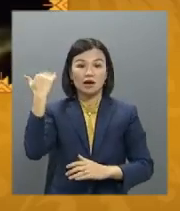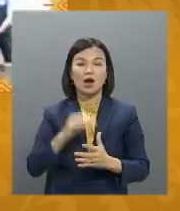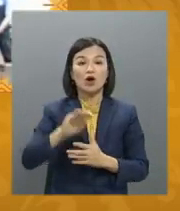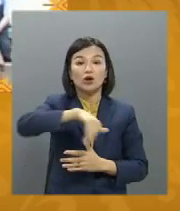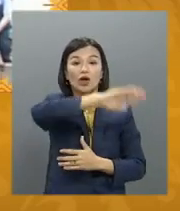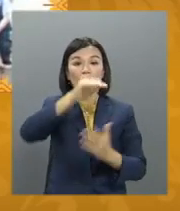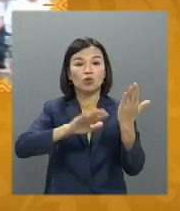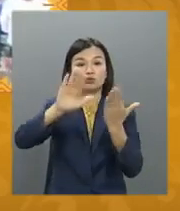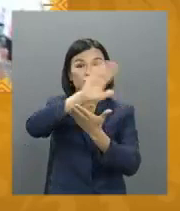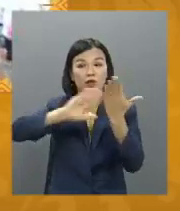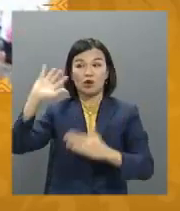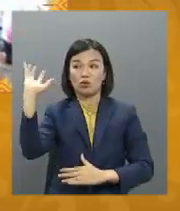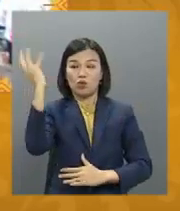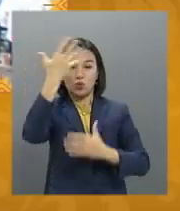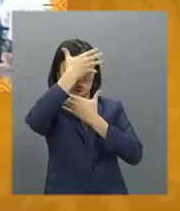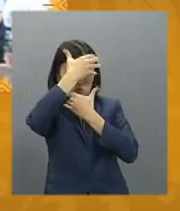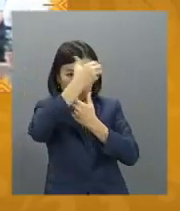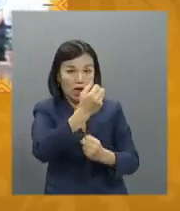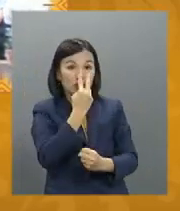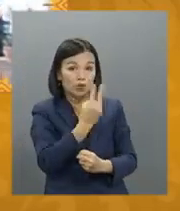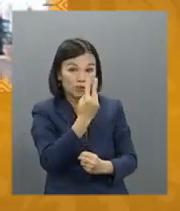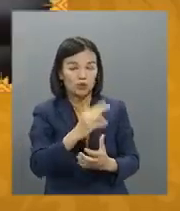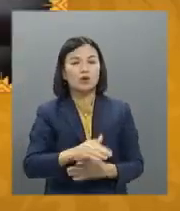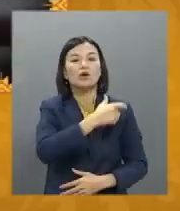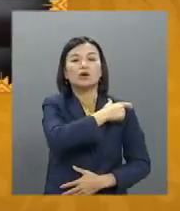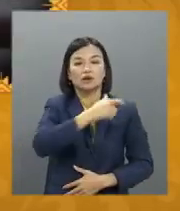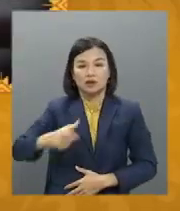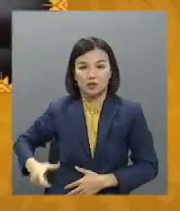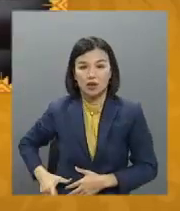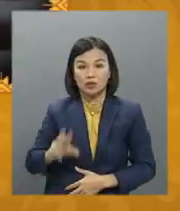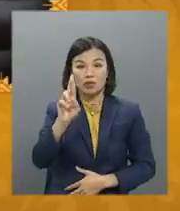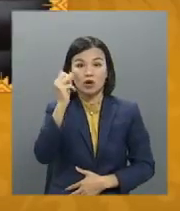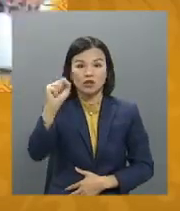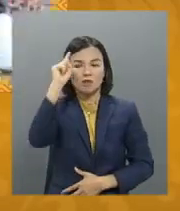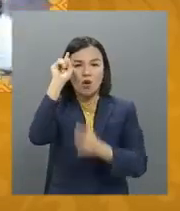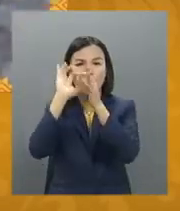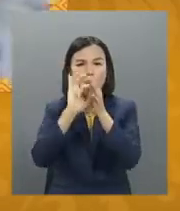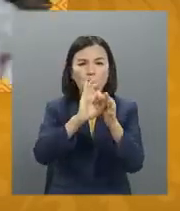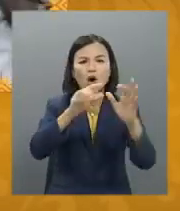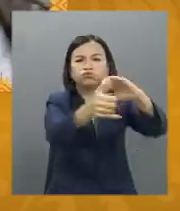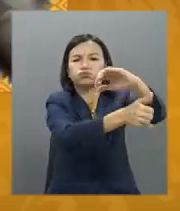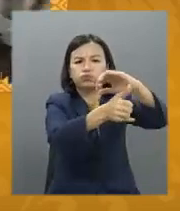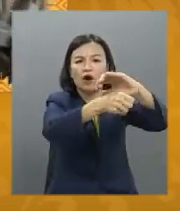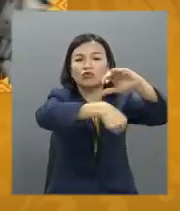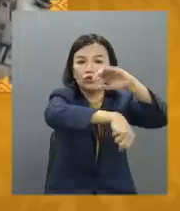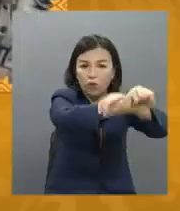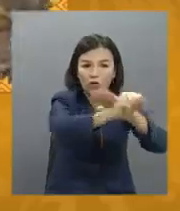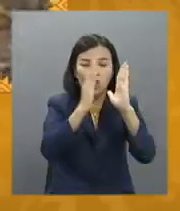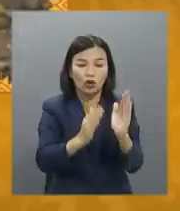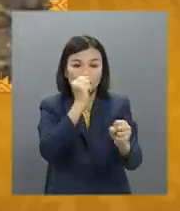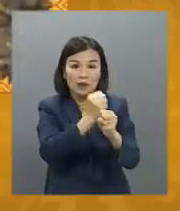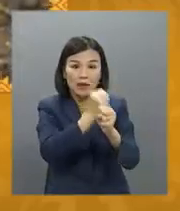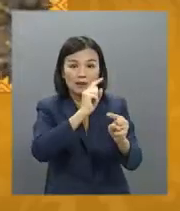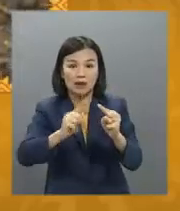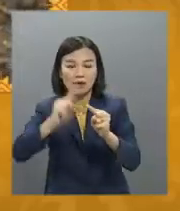2561ซึ่งได้รับความสนใจจากทั่วโลกพระบาทสมเด็จพระเจ้าอยู่หัวทรงห่วงใยทั้งผู้ประสบภัยและผู้